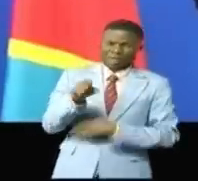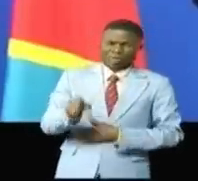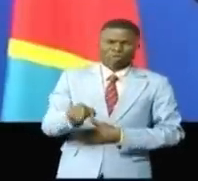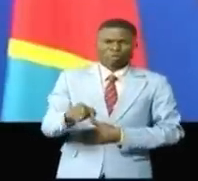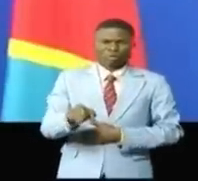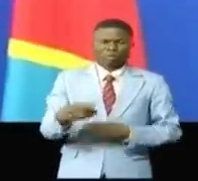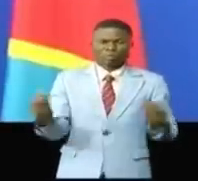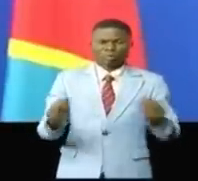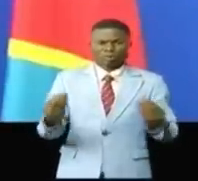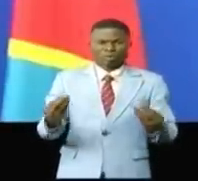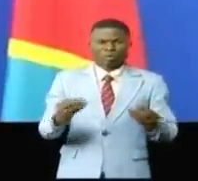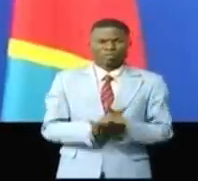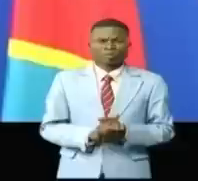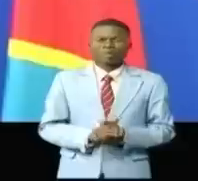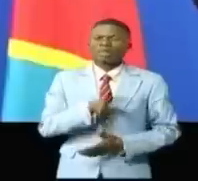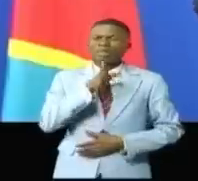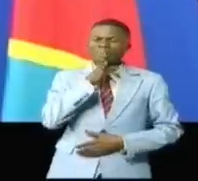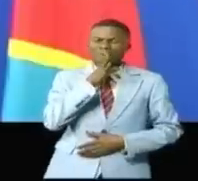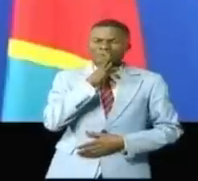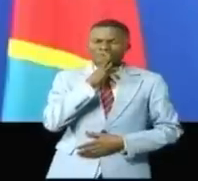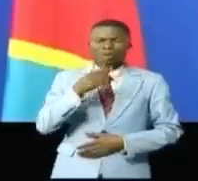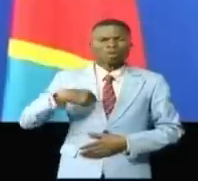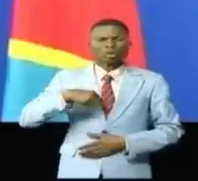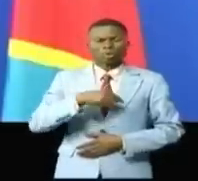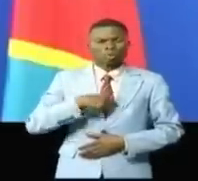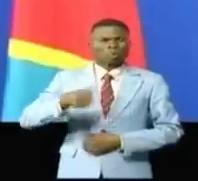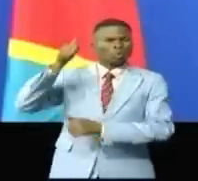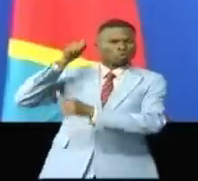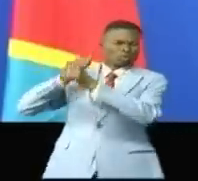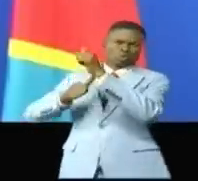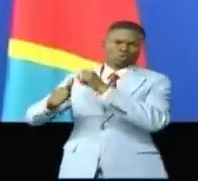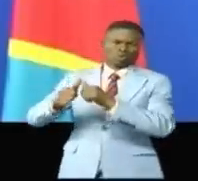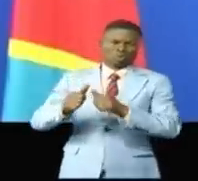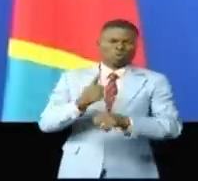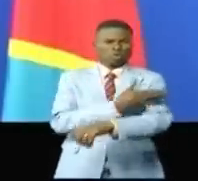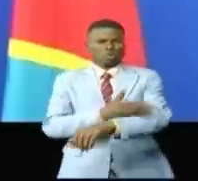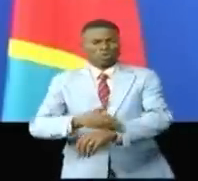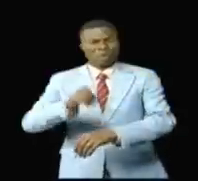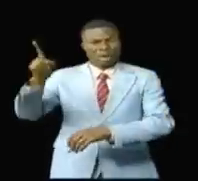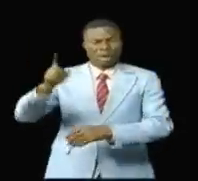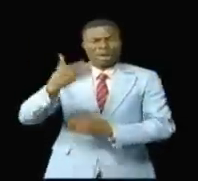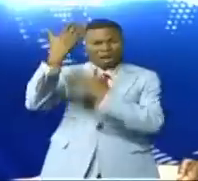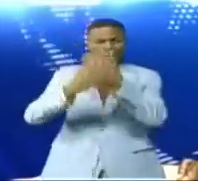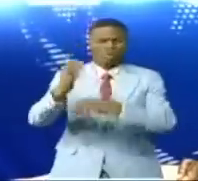que ça ne fait que trop durer. Biso, tout zozo ngasima. Bango bazo avancer.